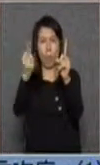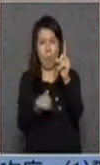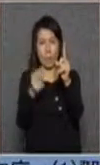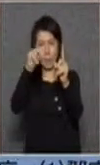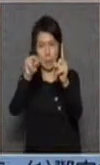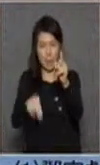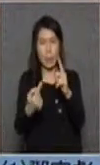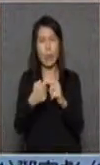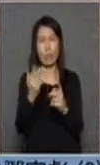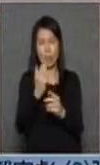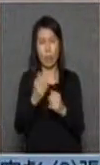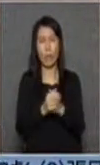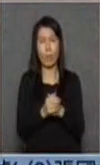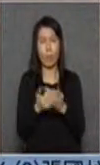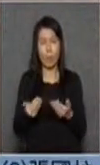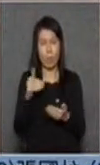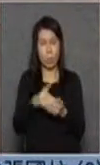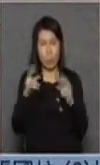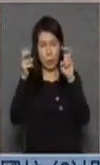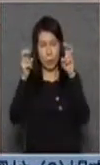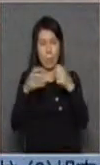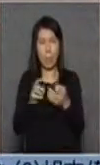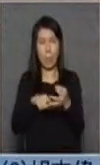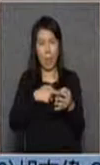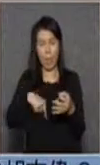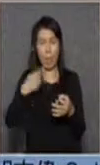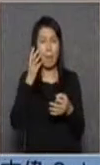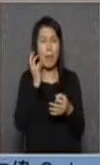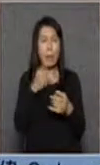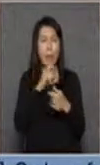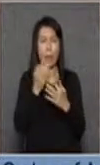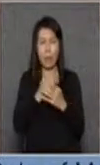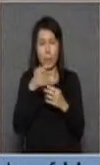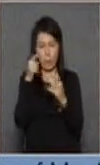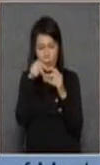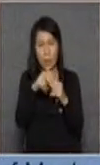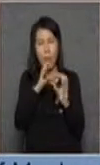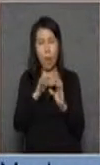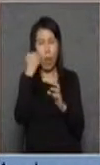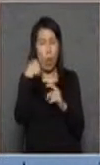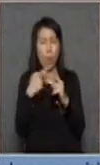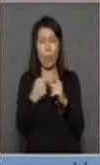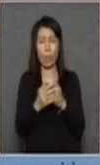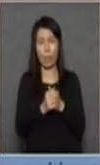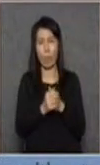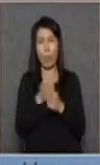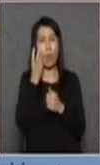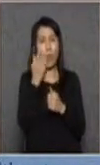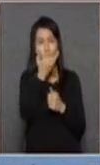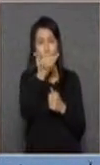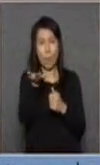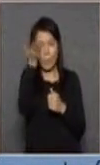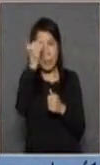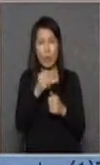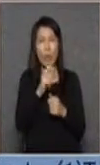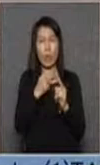109,700人。我們今天的議題，麥美娟議員提出的是特別針對長者，而65歲或者以